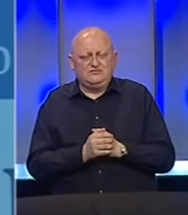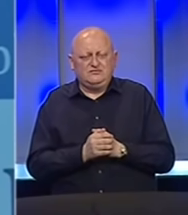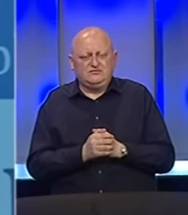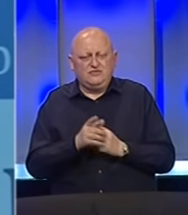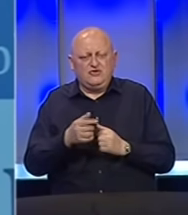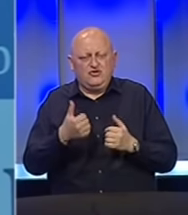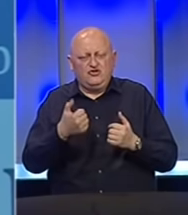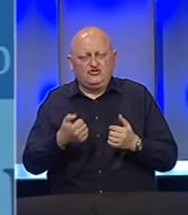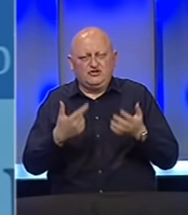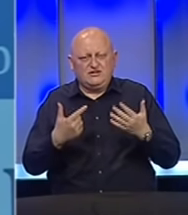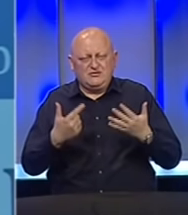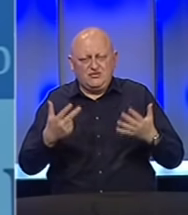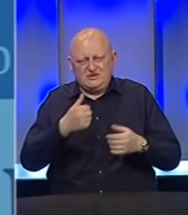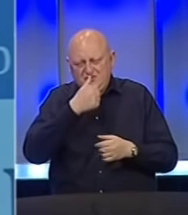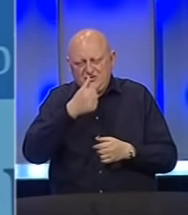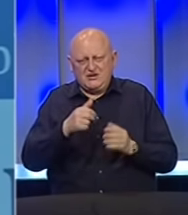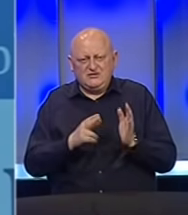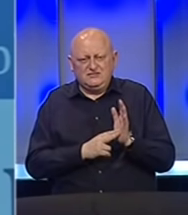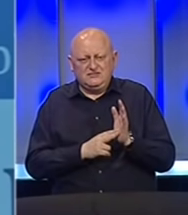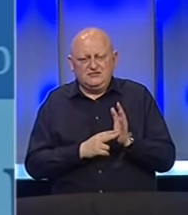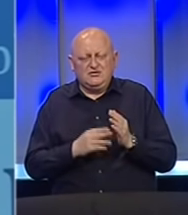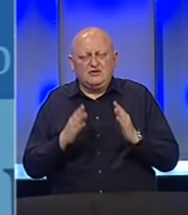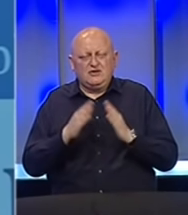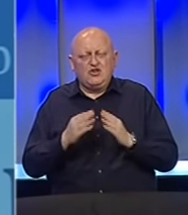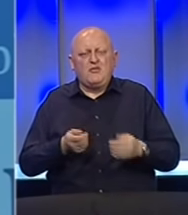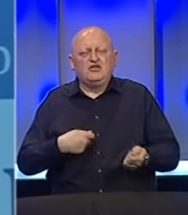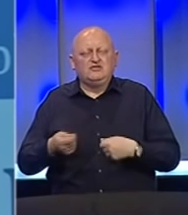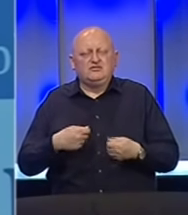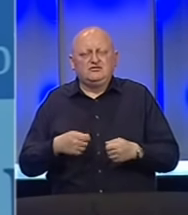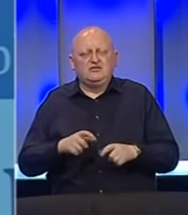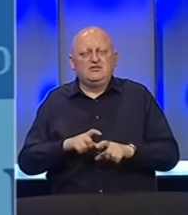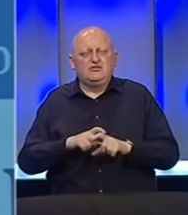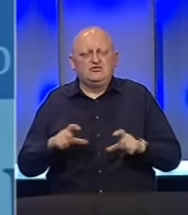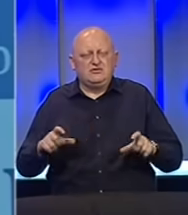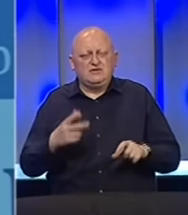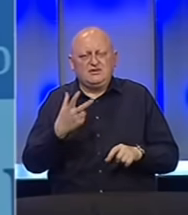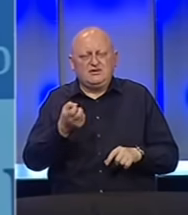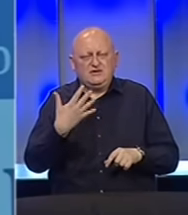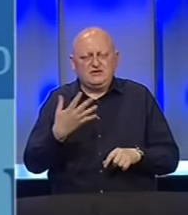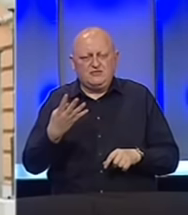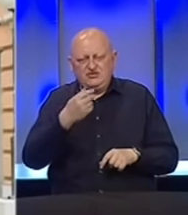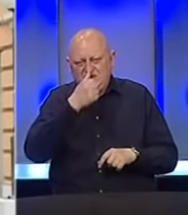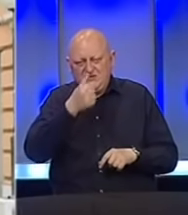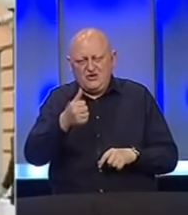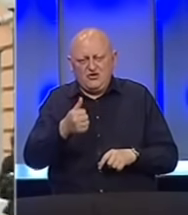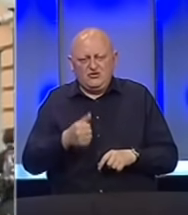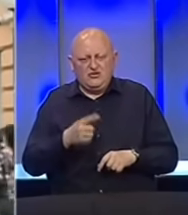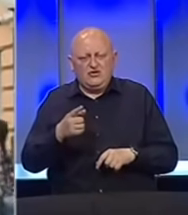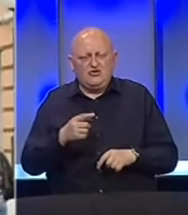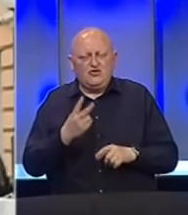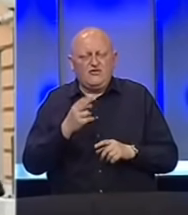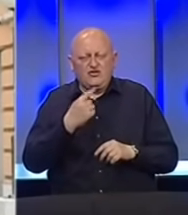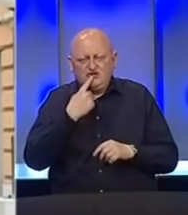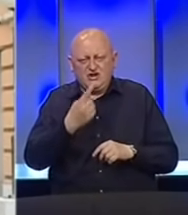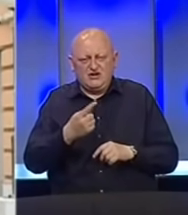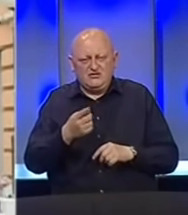Od tih 678 miliona maraka na domaćem tržištu je zaduženje 354 miliona. I dok Vidović